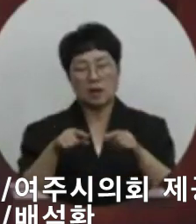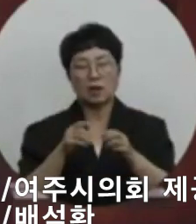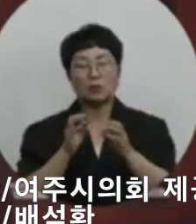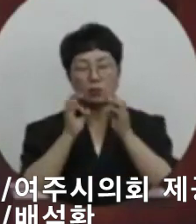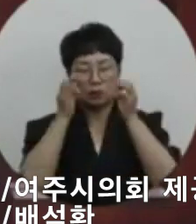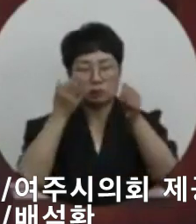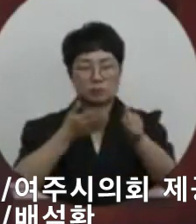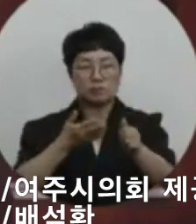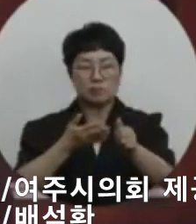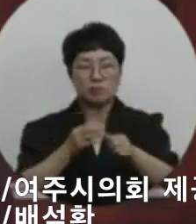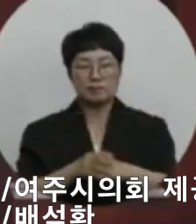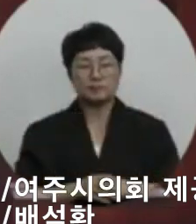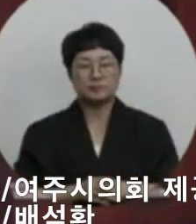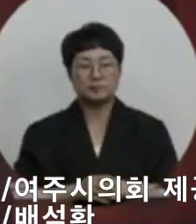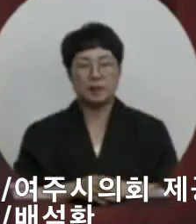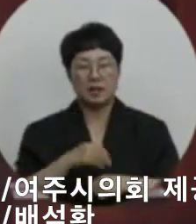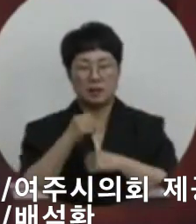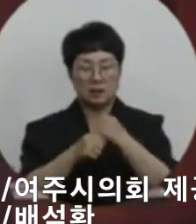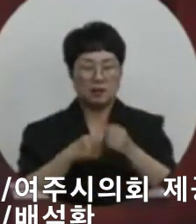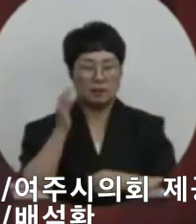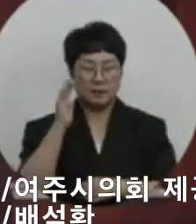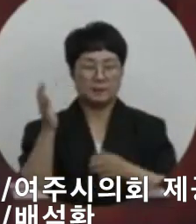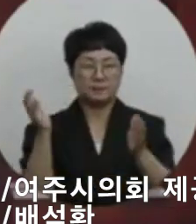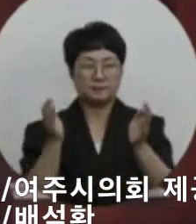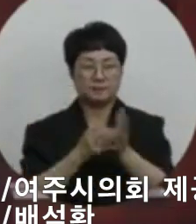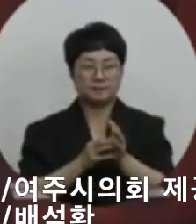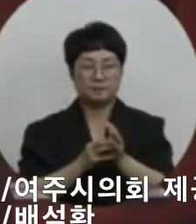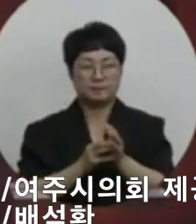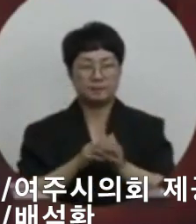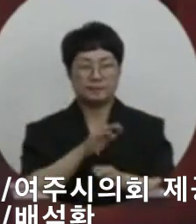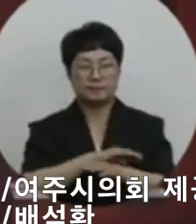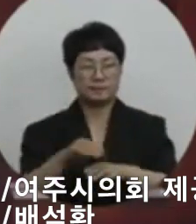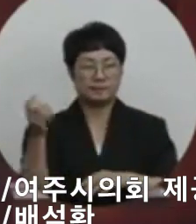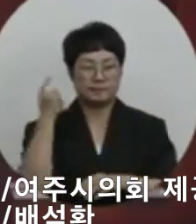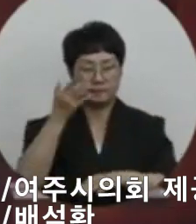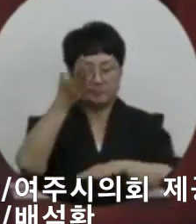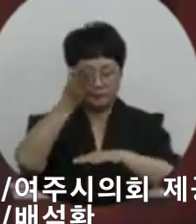바라겠습니다. 이상으로 자유발언을 마치겠습니다. 경청해 주셔서 감사합니다.